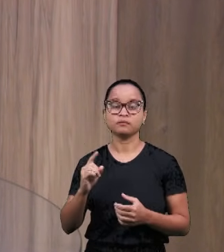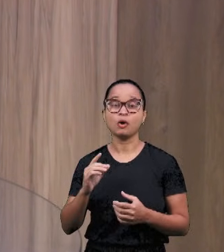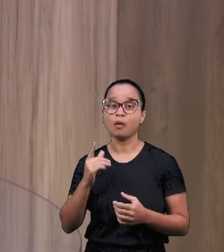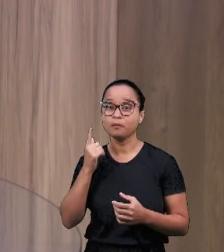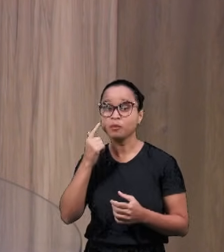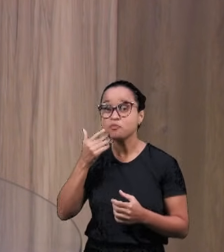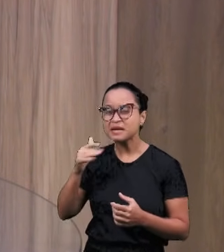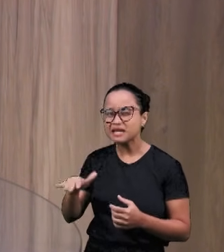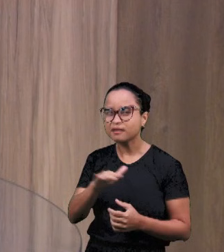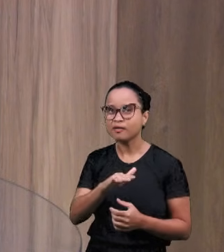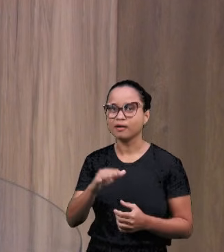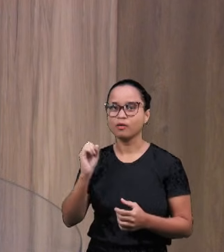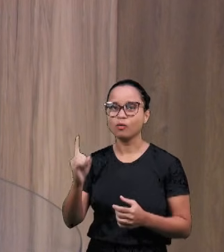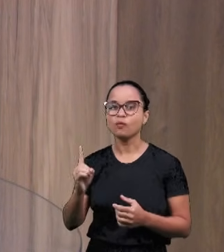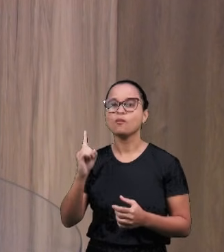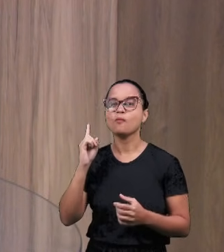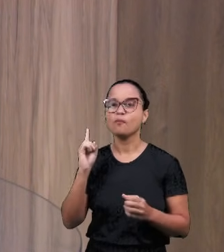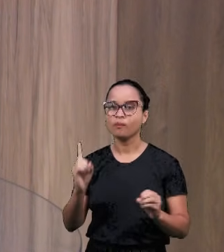Pour les petits.